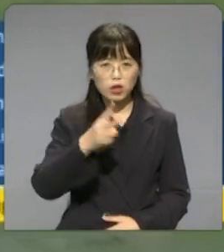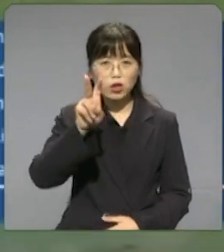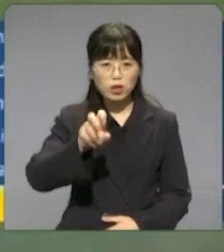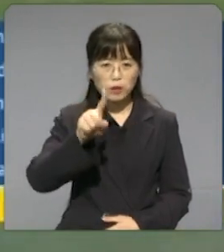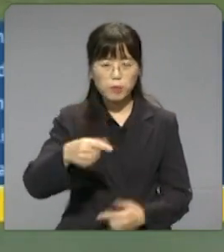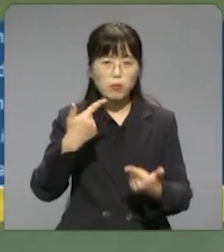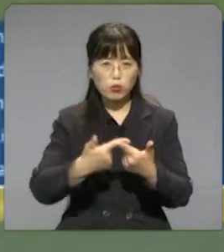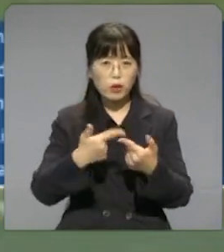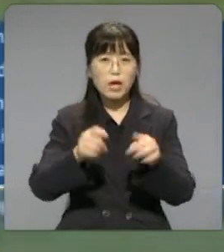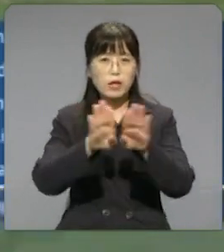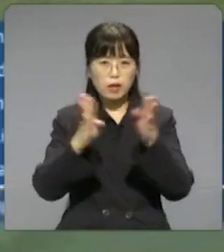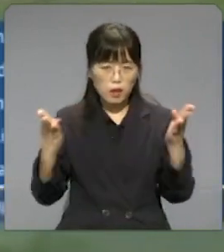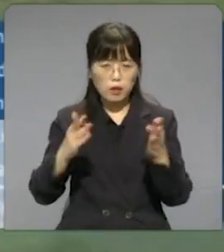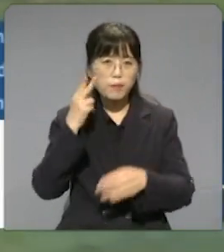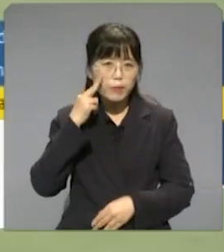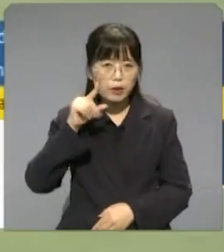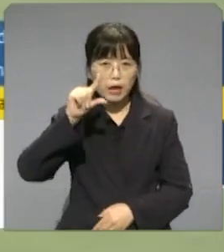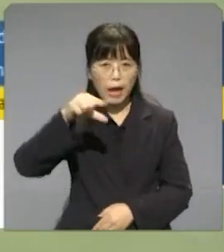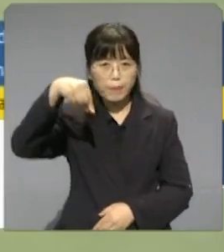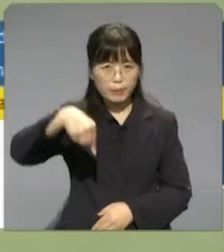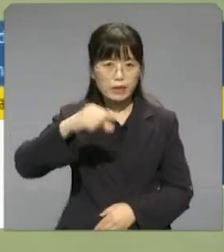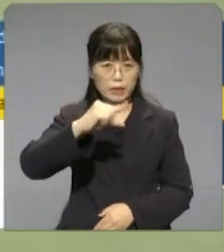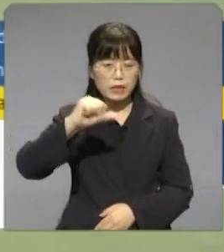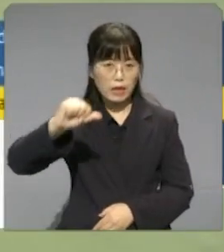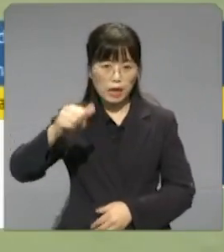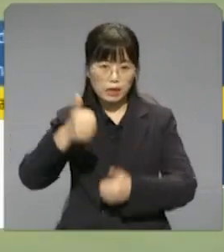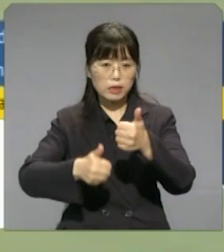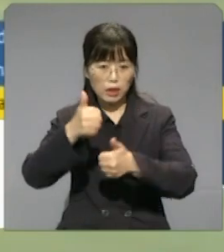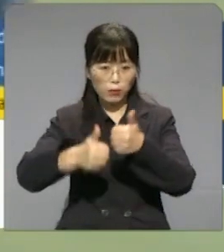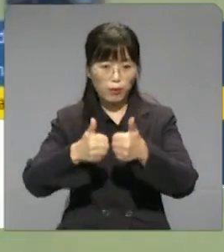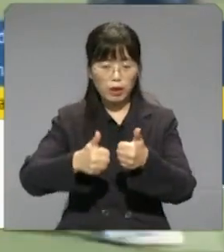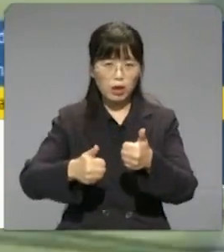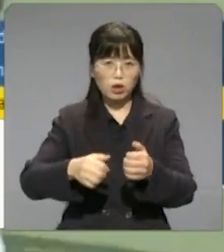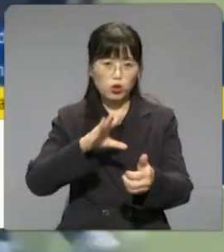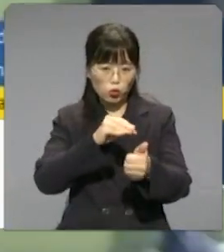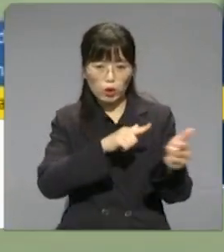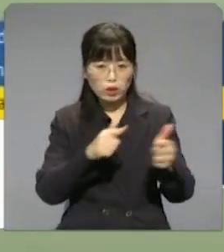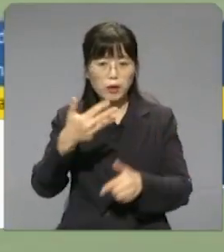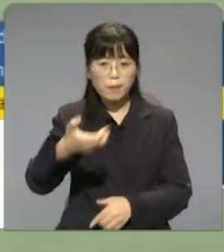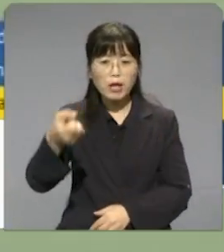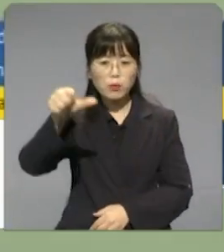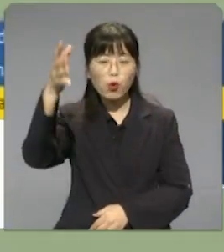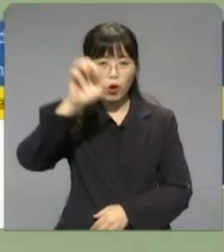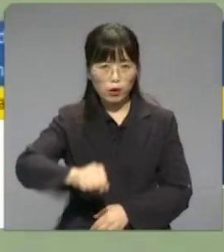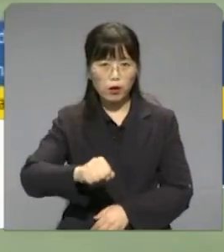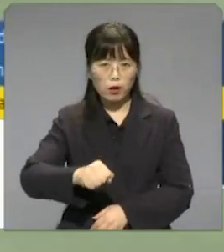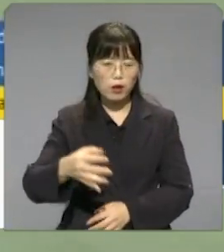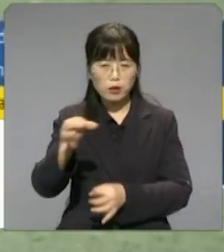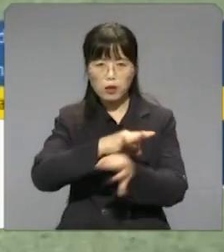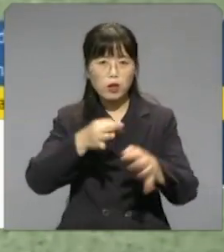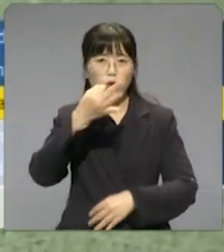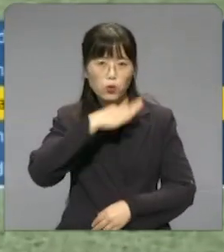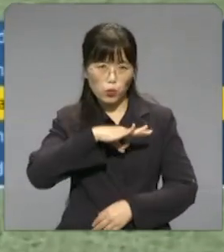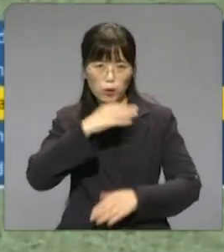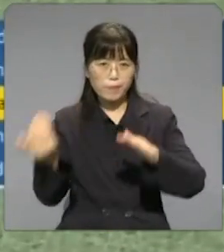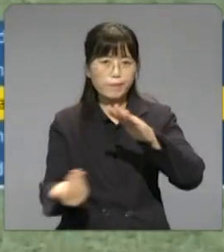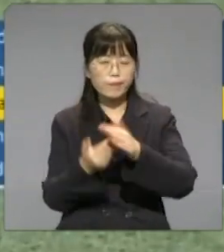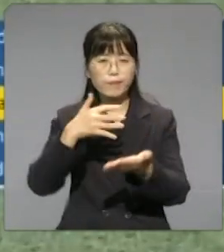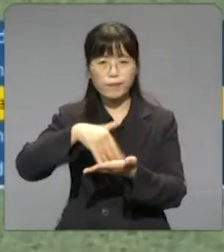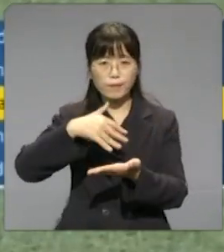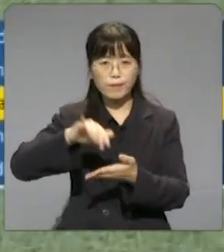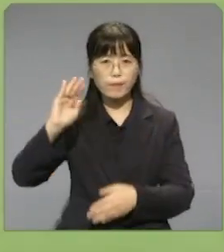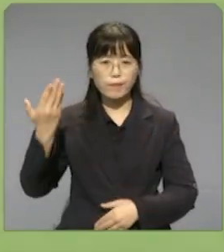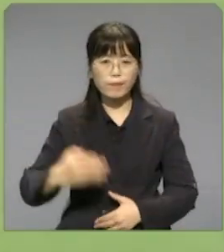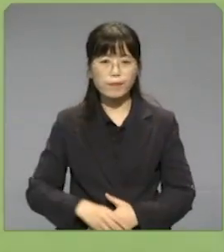2021년 부산서 열린 미 LPGA 대회입니다. 중계 등으로 85억 원 이상의 경제적 효과를 거둔 것으로